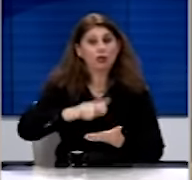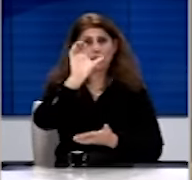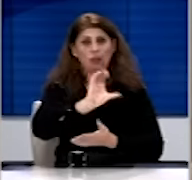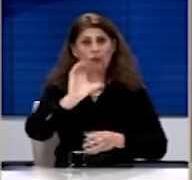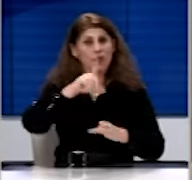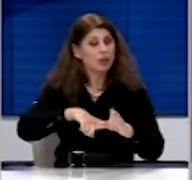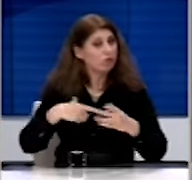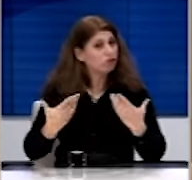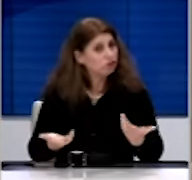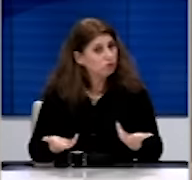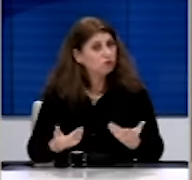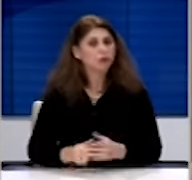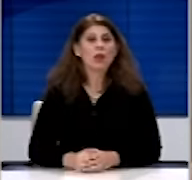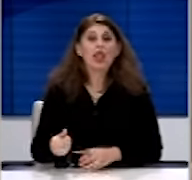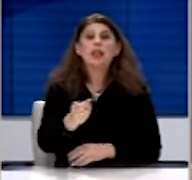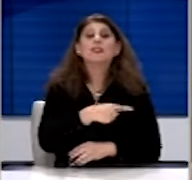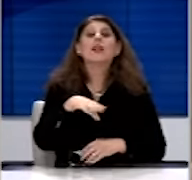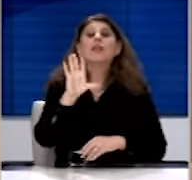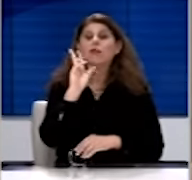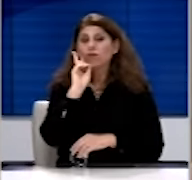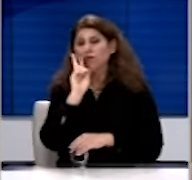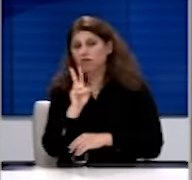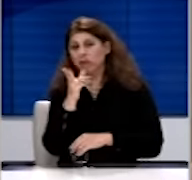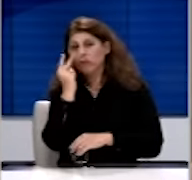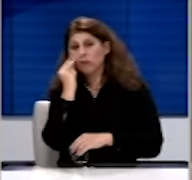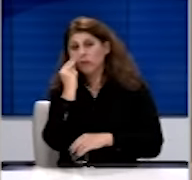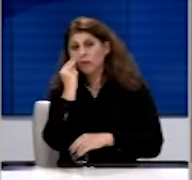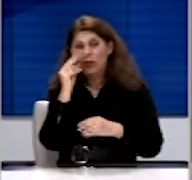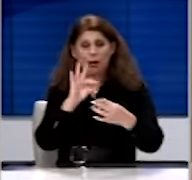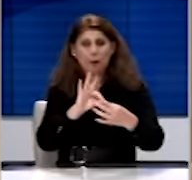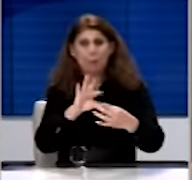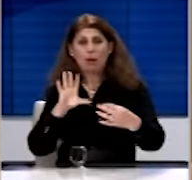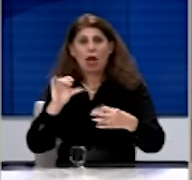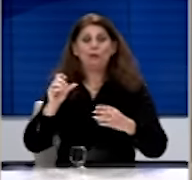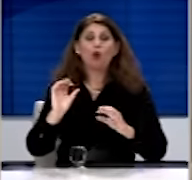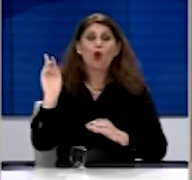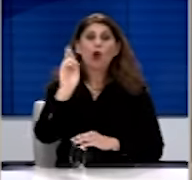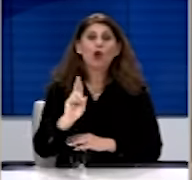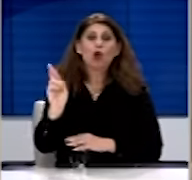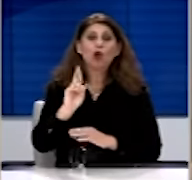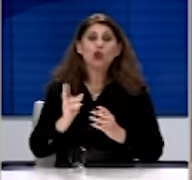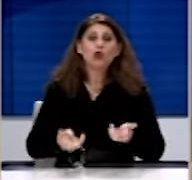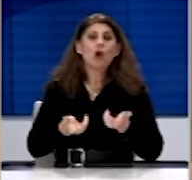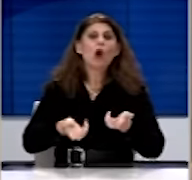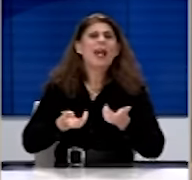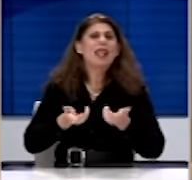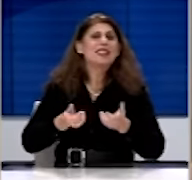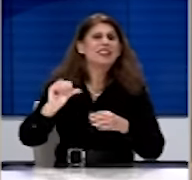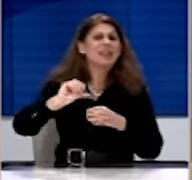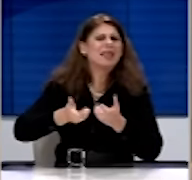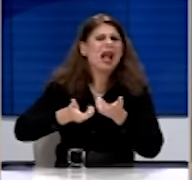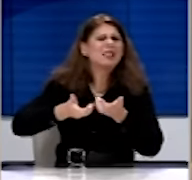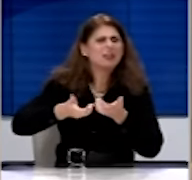Ευρωπαϊκής Ένωσης. Εσείς δεν είστε θειασότες της απεξάρτησης από το ρώσικο φυσικό αέριο και της πολιτικής της